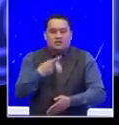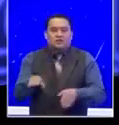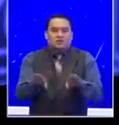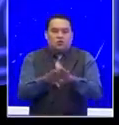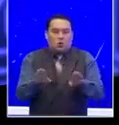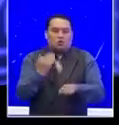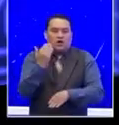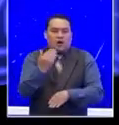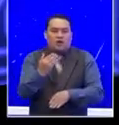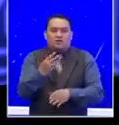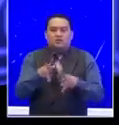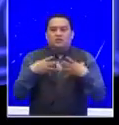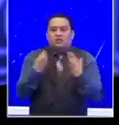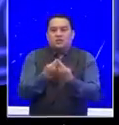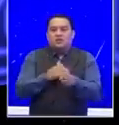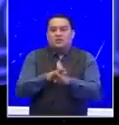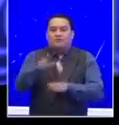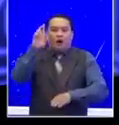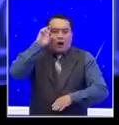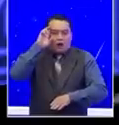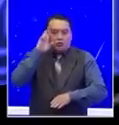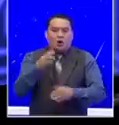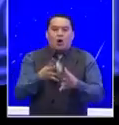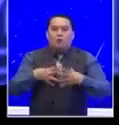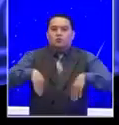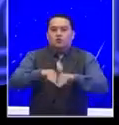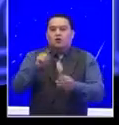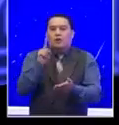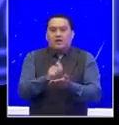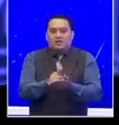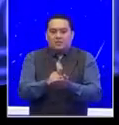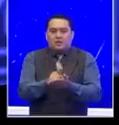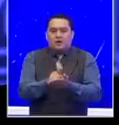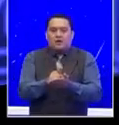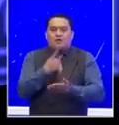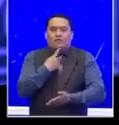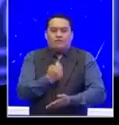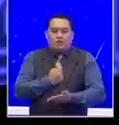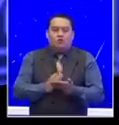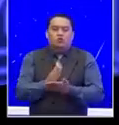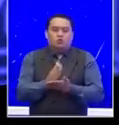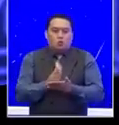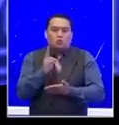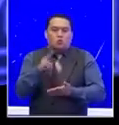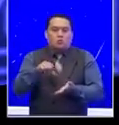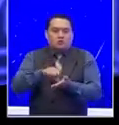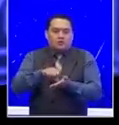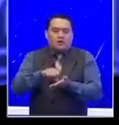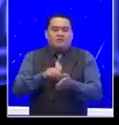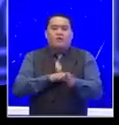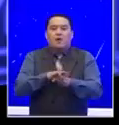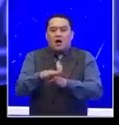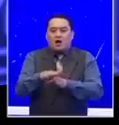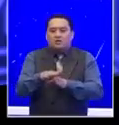ним. Семьи лиц, погибших при исполнении государственных или общественных обязанностей, несении воинской службы, при подготовке или